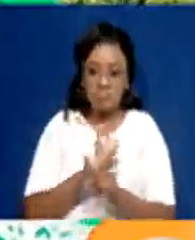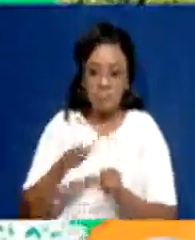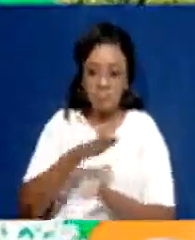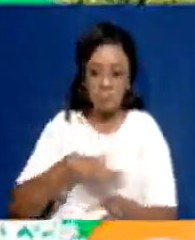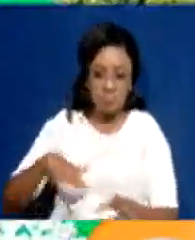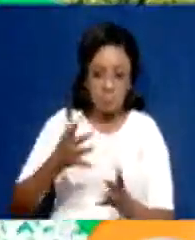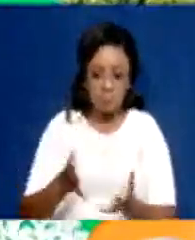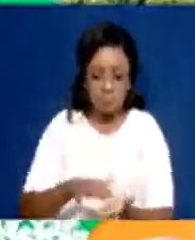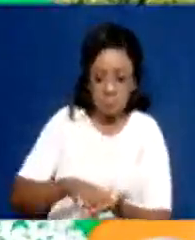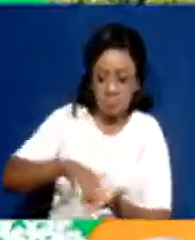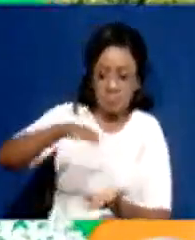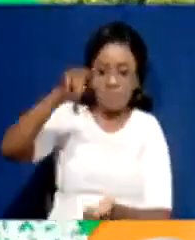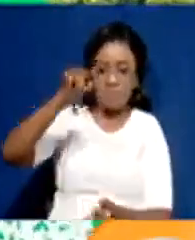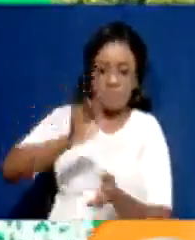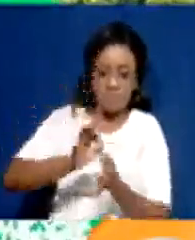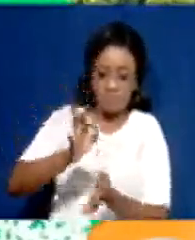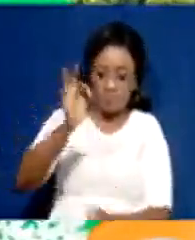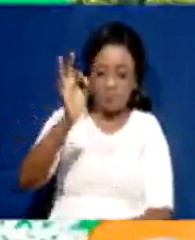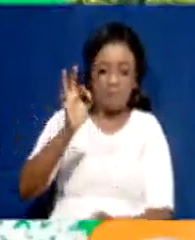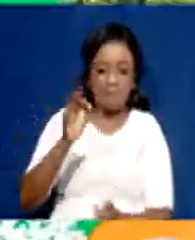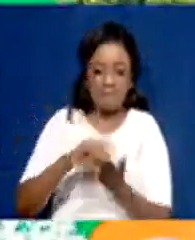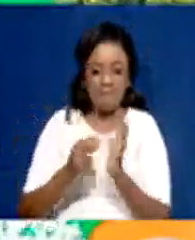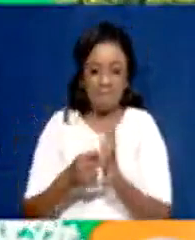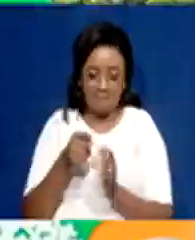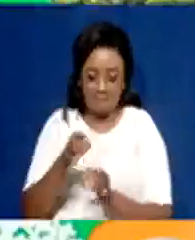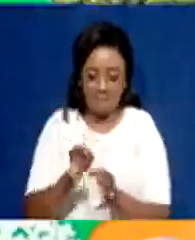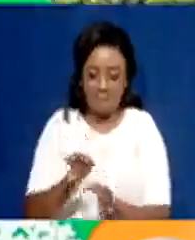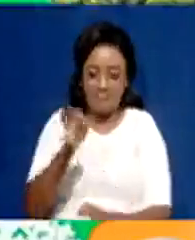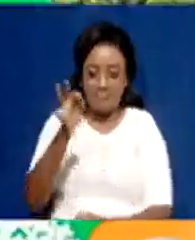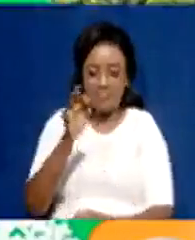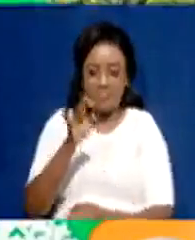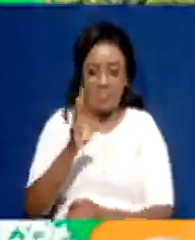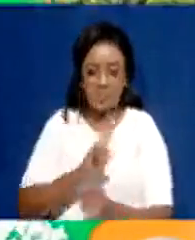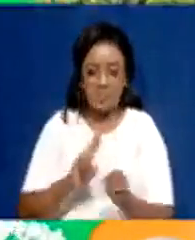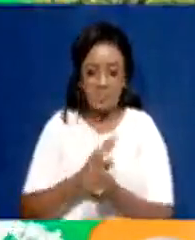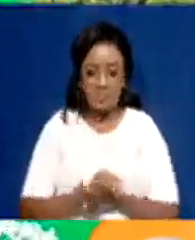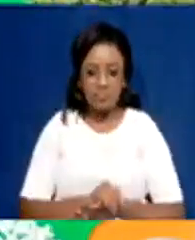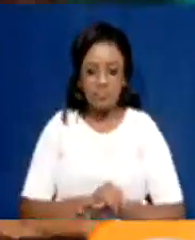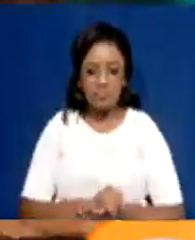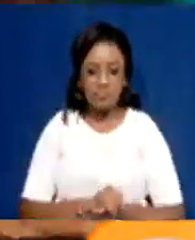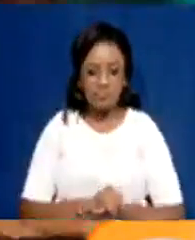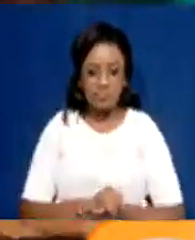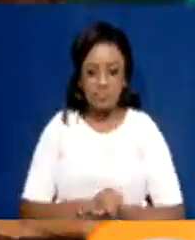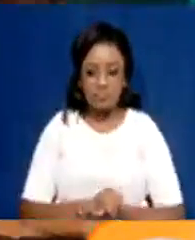in the air, which is what the corn gardens are taking advantage of.